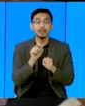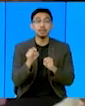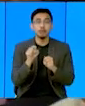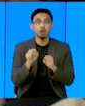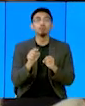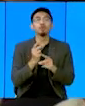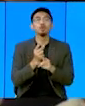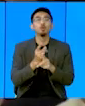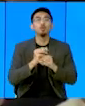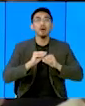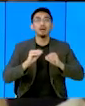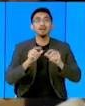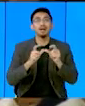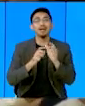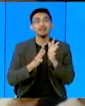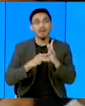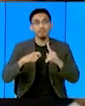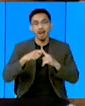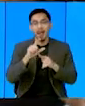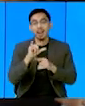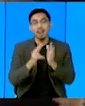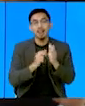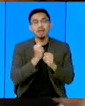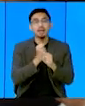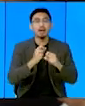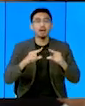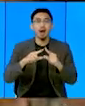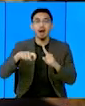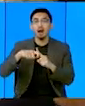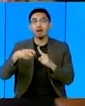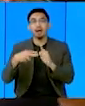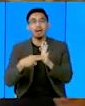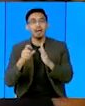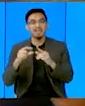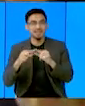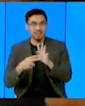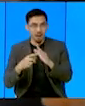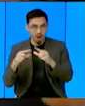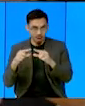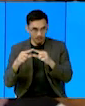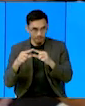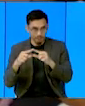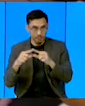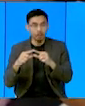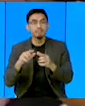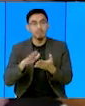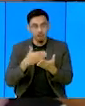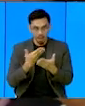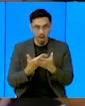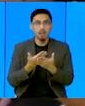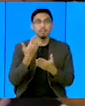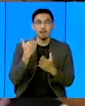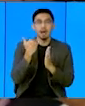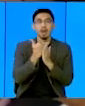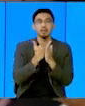di SMK Lingga Kencana dan eh meninggal dunia pada saat melakukan acara perpisahan